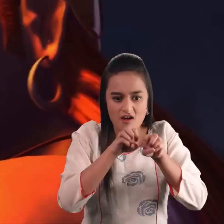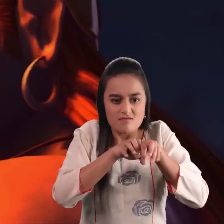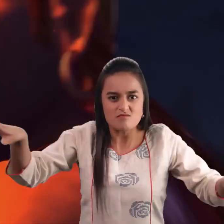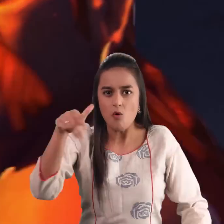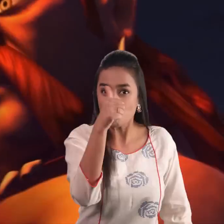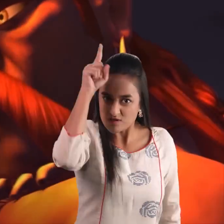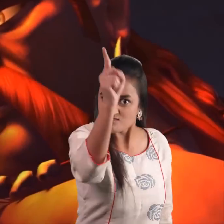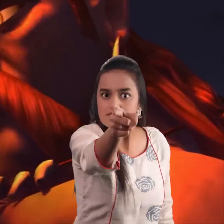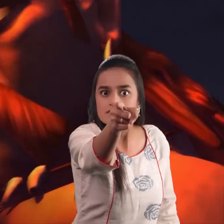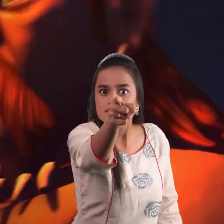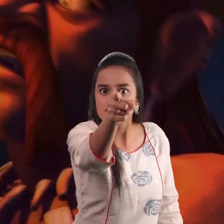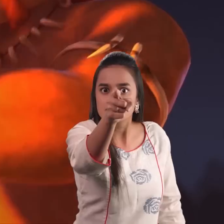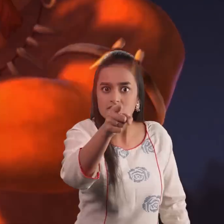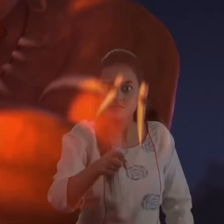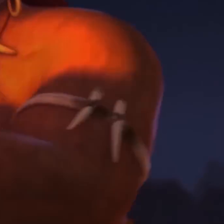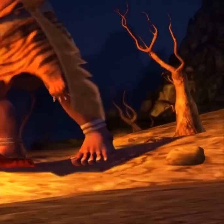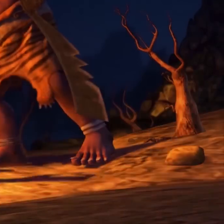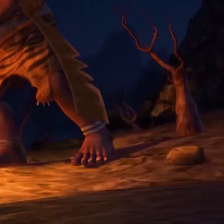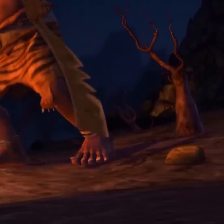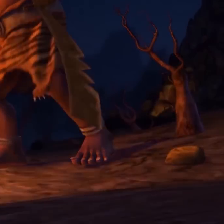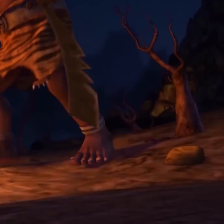बाद किसी को भी नहीं जला पाएगा तू।